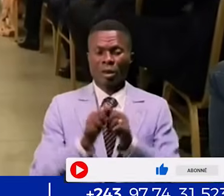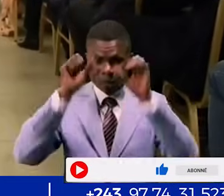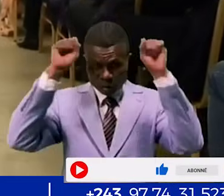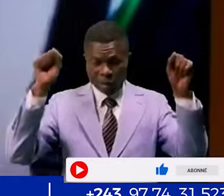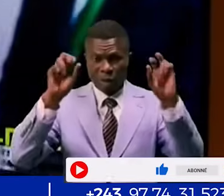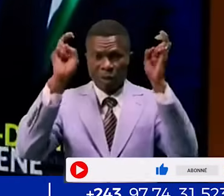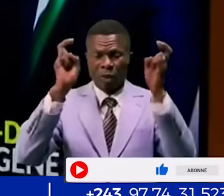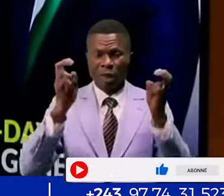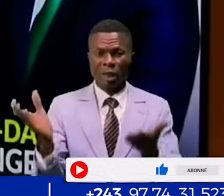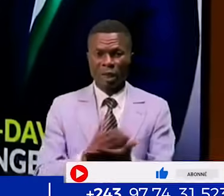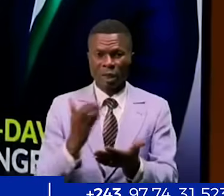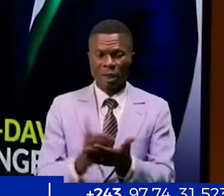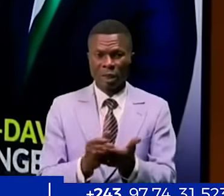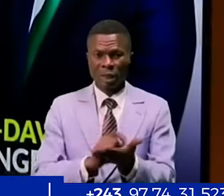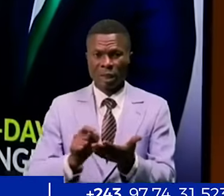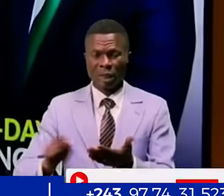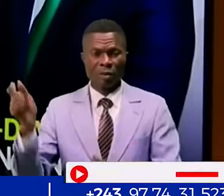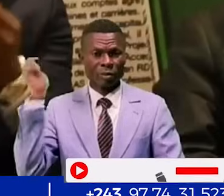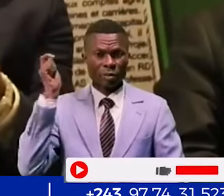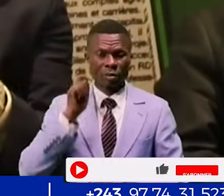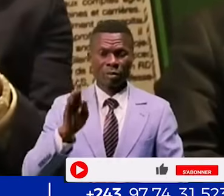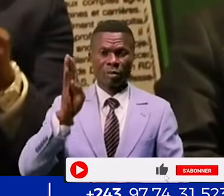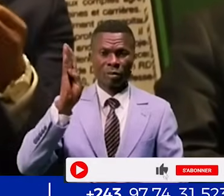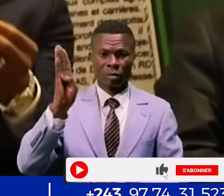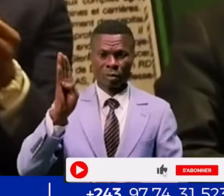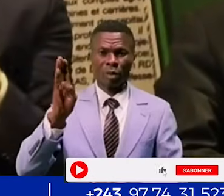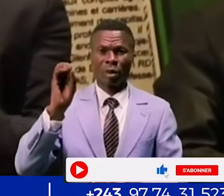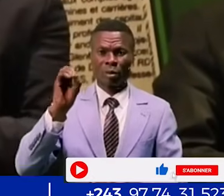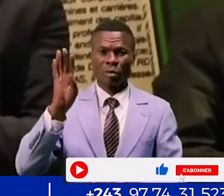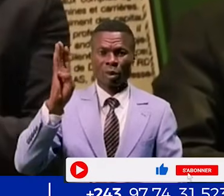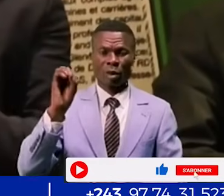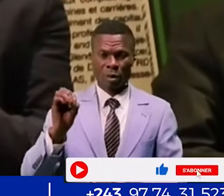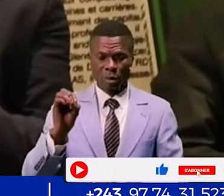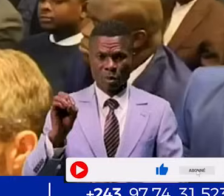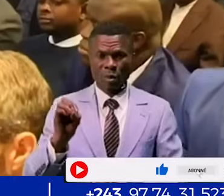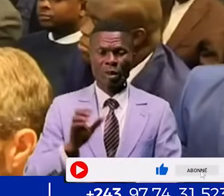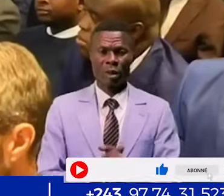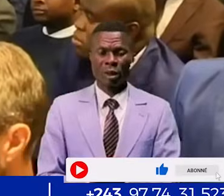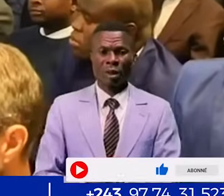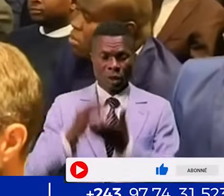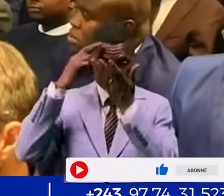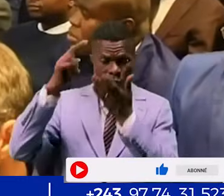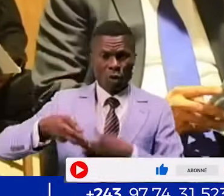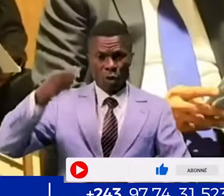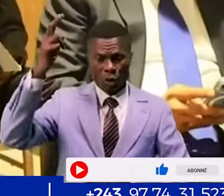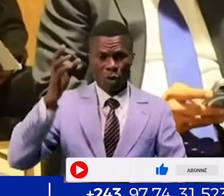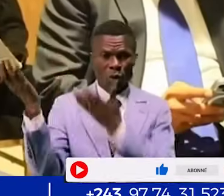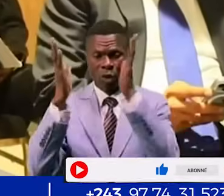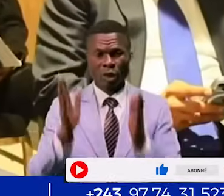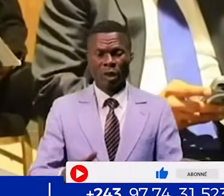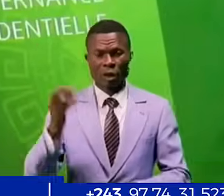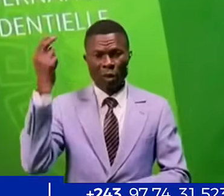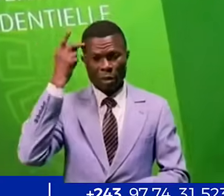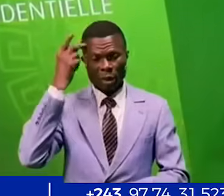le titre de l'ouvrage rédigé par le professeur Bob David Nzoimbengene Luindula de l'École des hautes études des commerces de